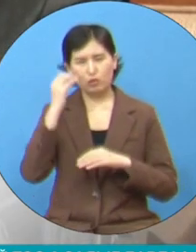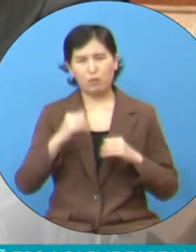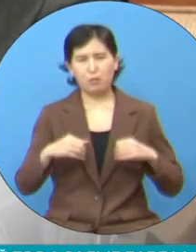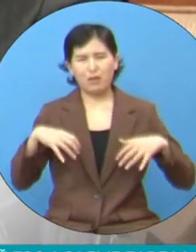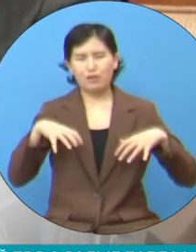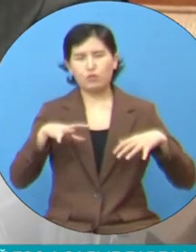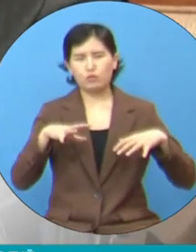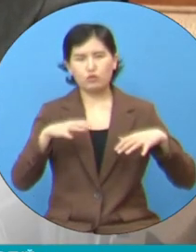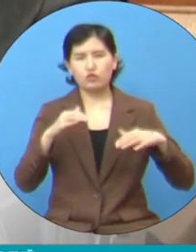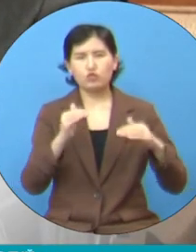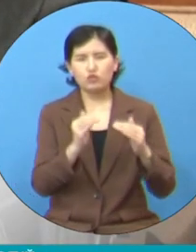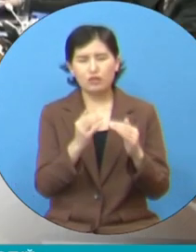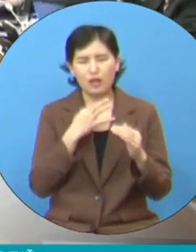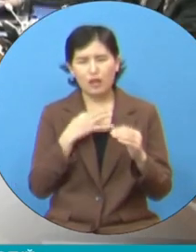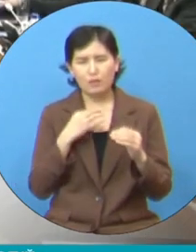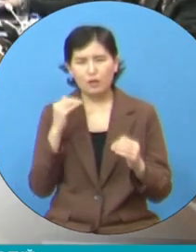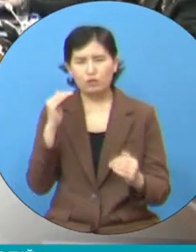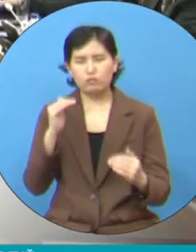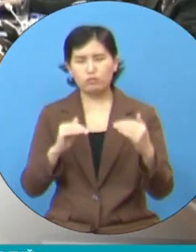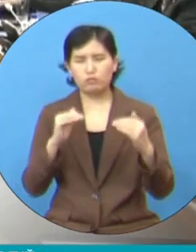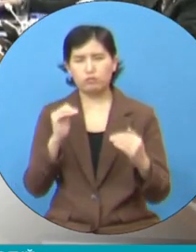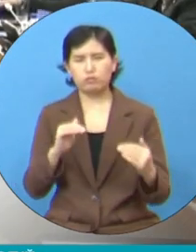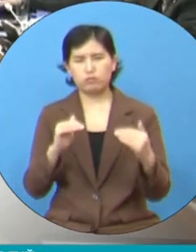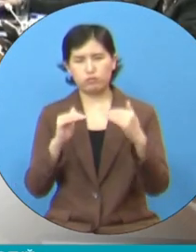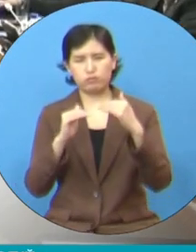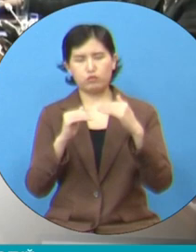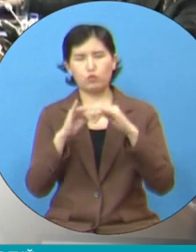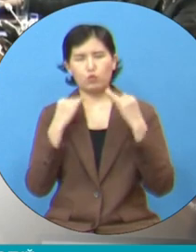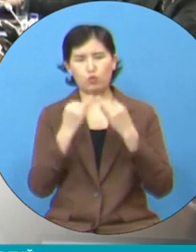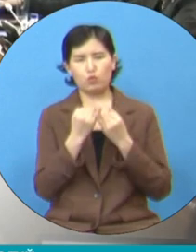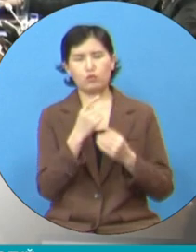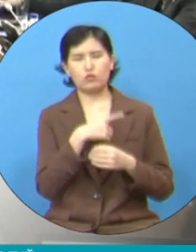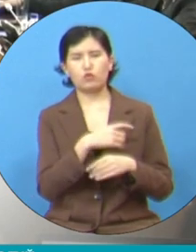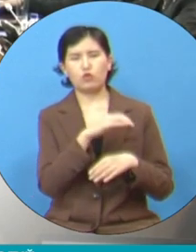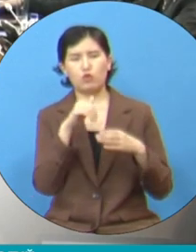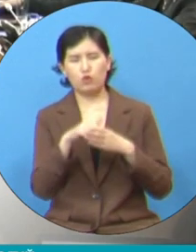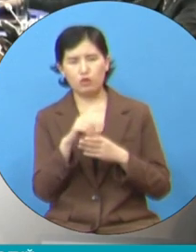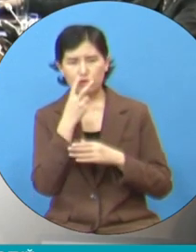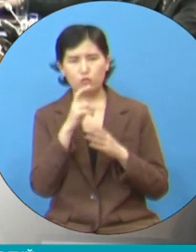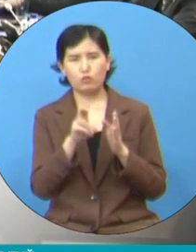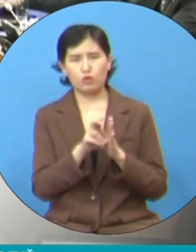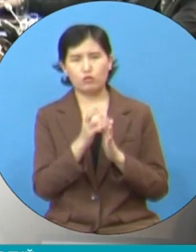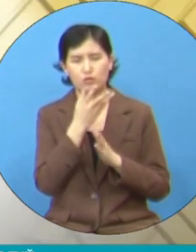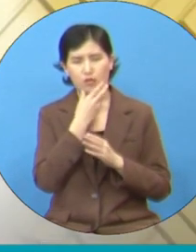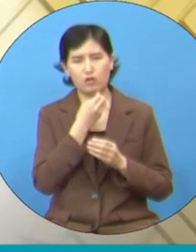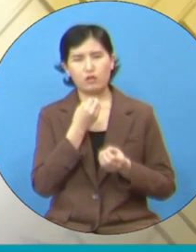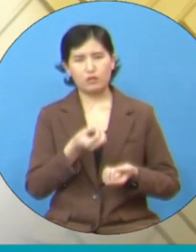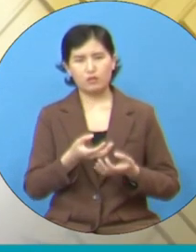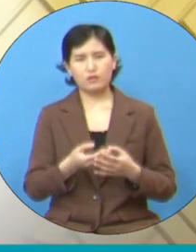намууд бодлогын том намуудтай өрсөлдөх, парламентэд судалт тавих, хяналт тавих боломж тавилна.